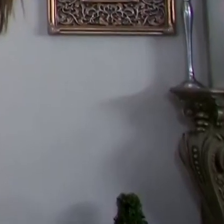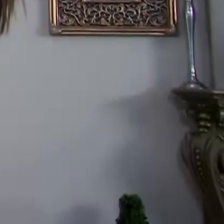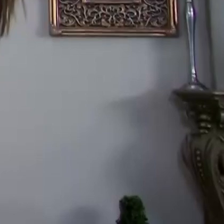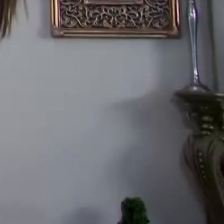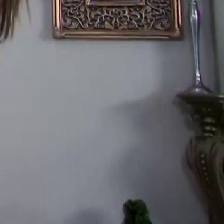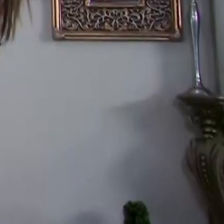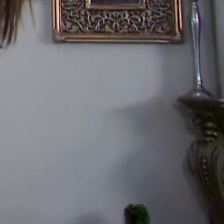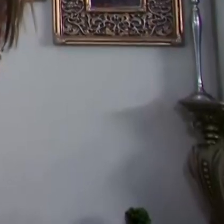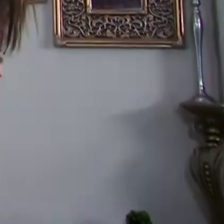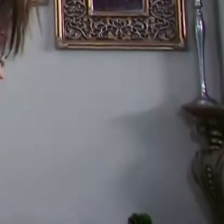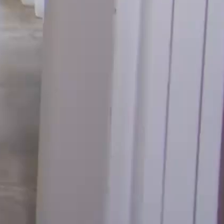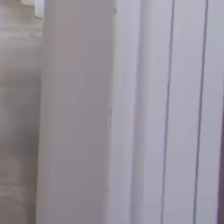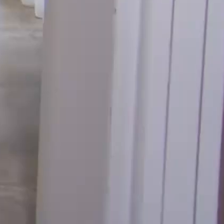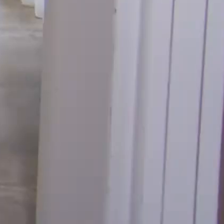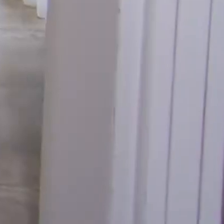ifade.